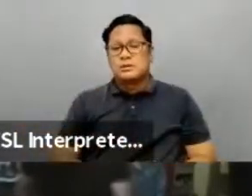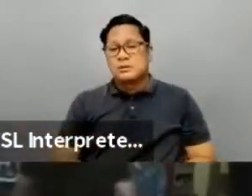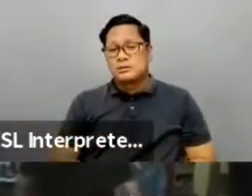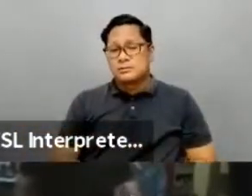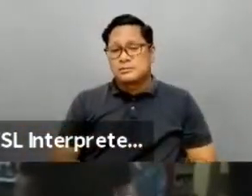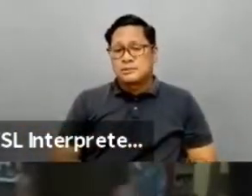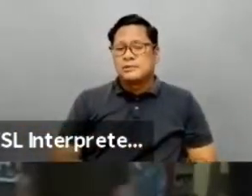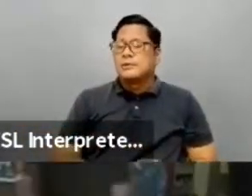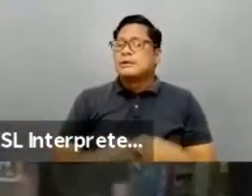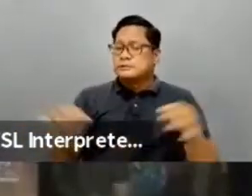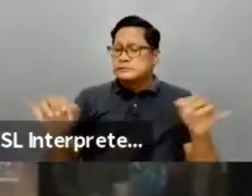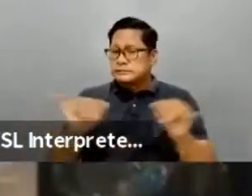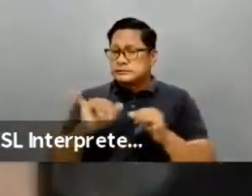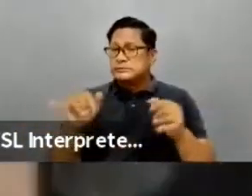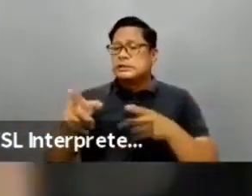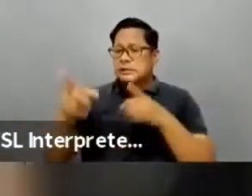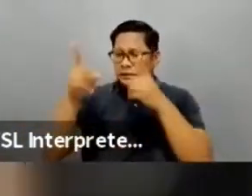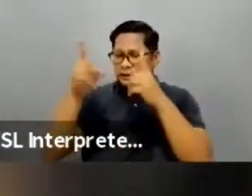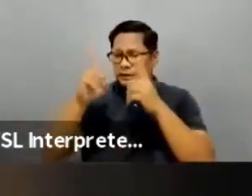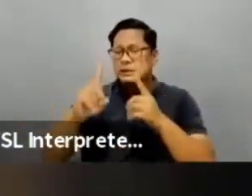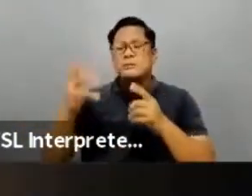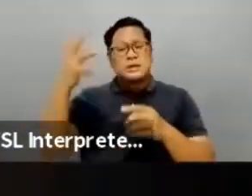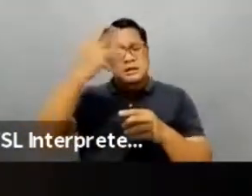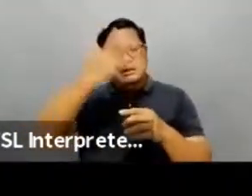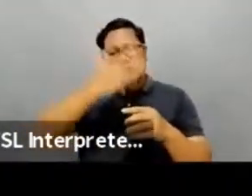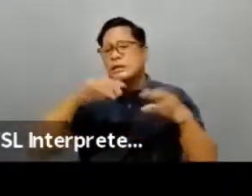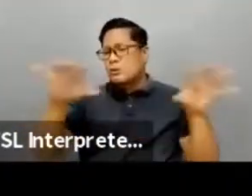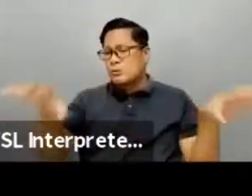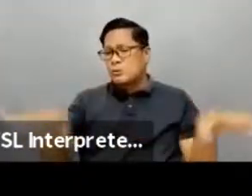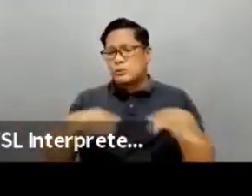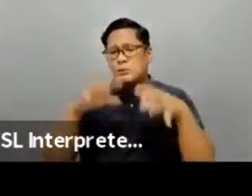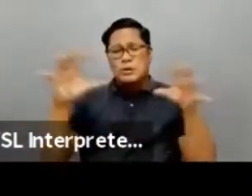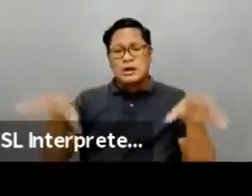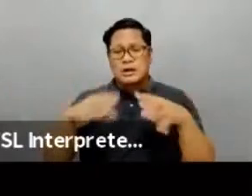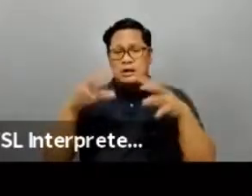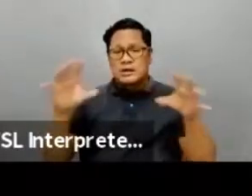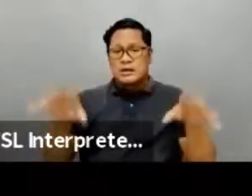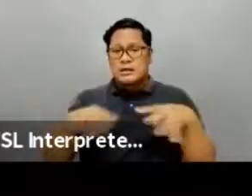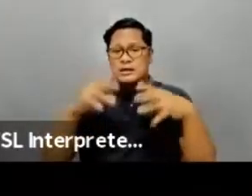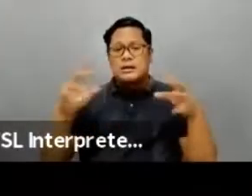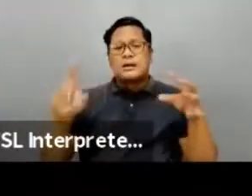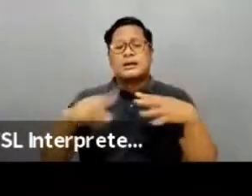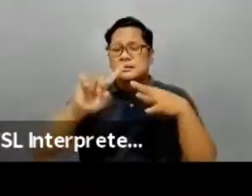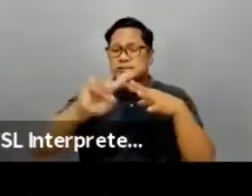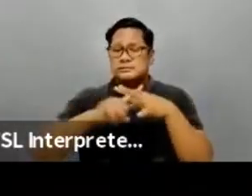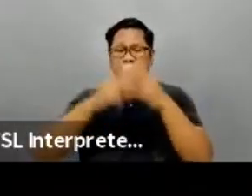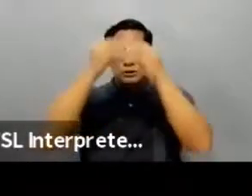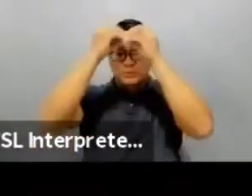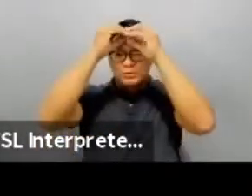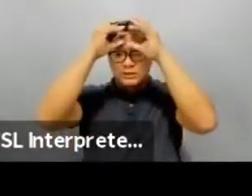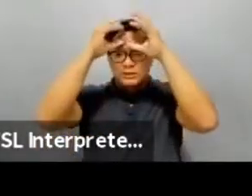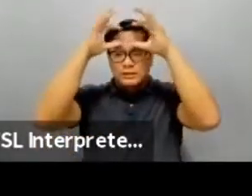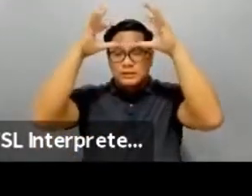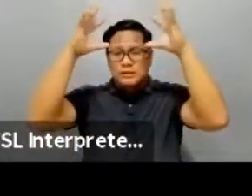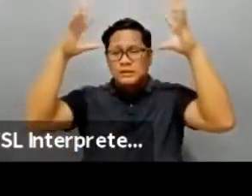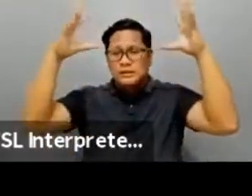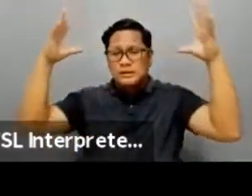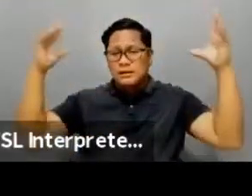Ang mga dakilang gaway nagmumula sa guni-guni.